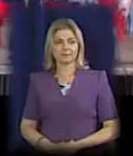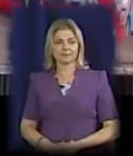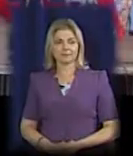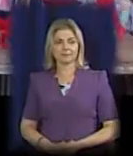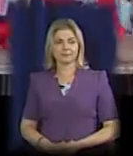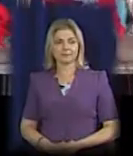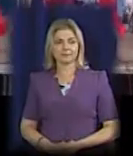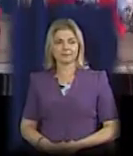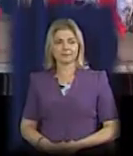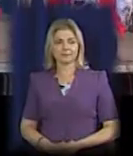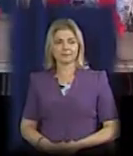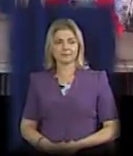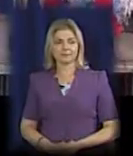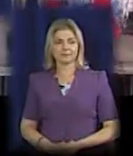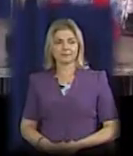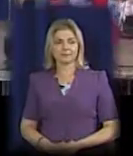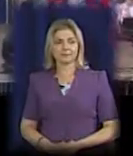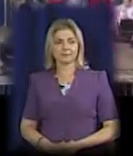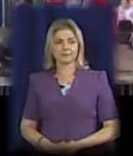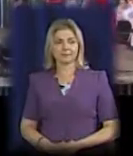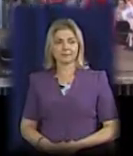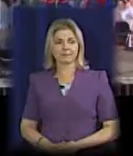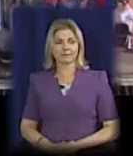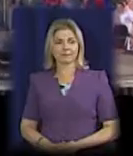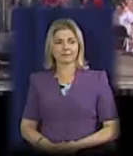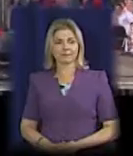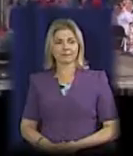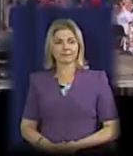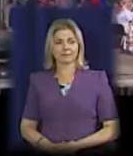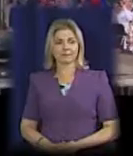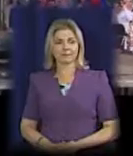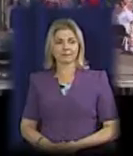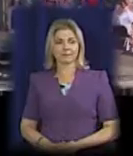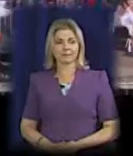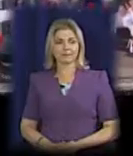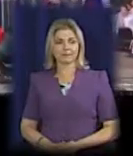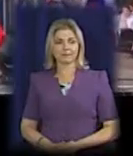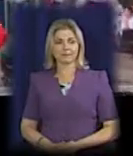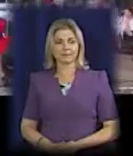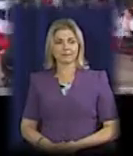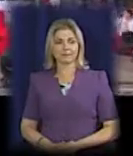Thank you.